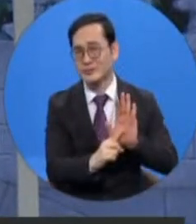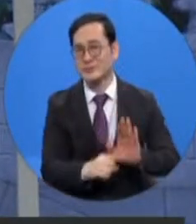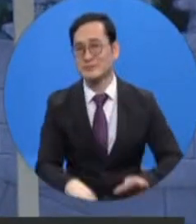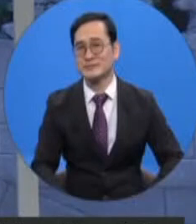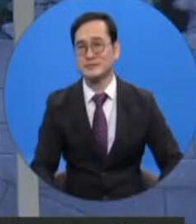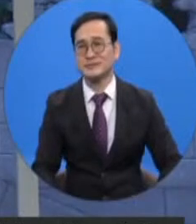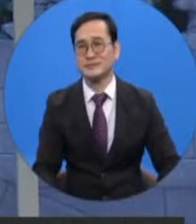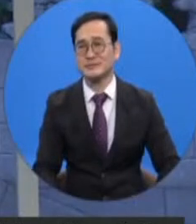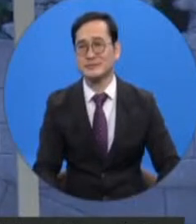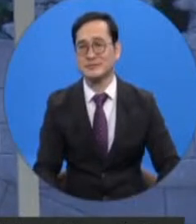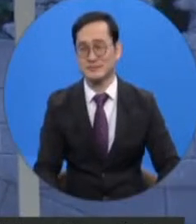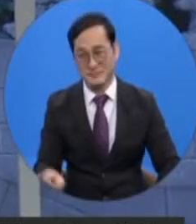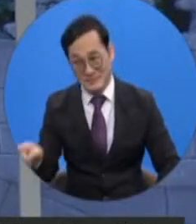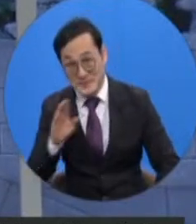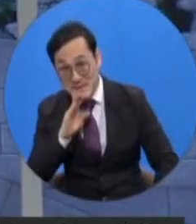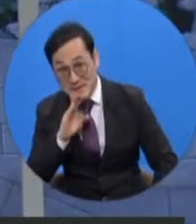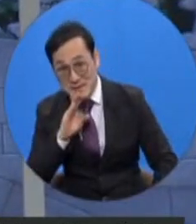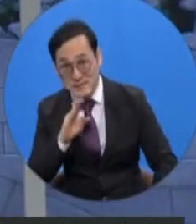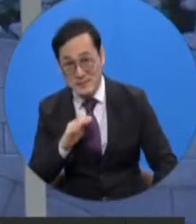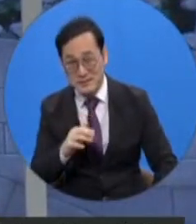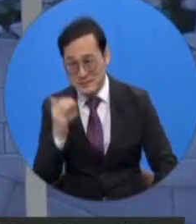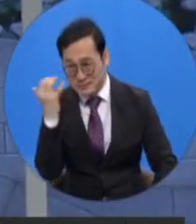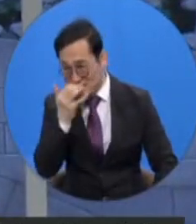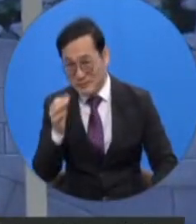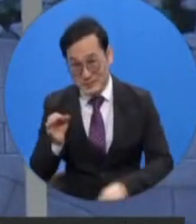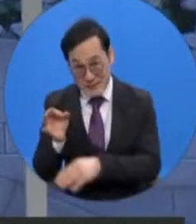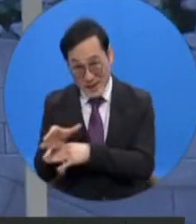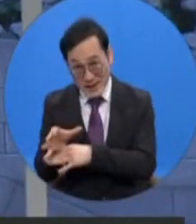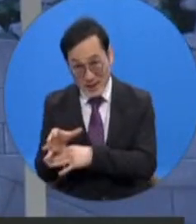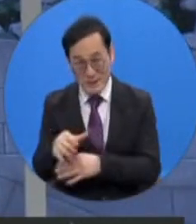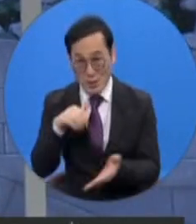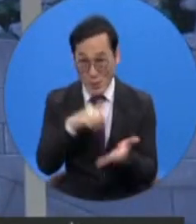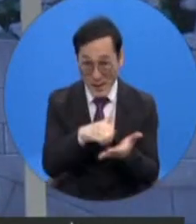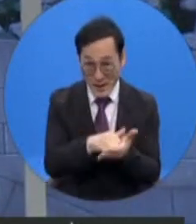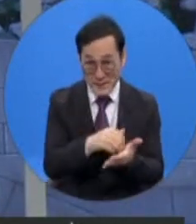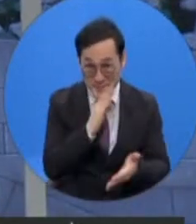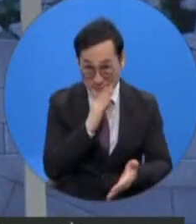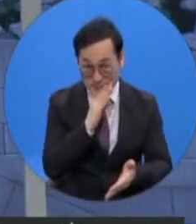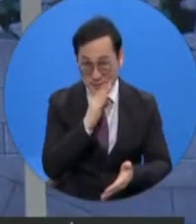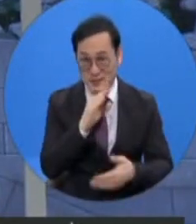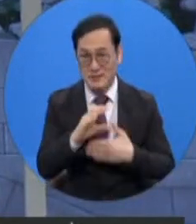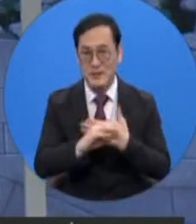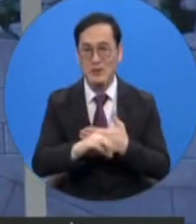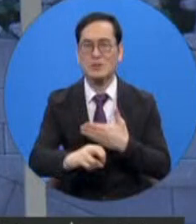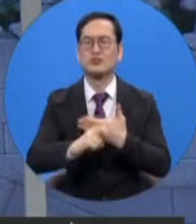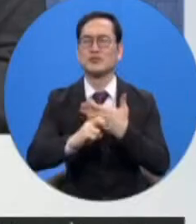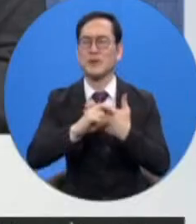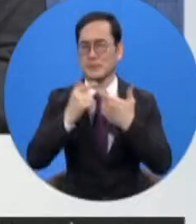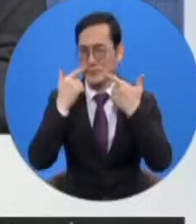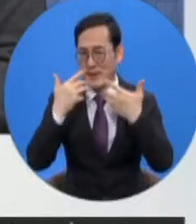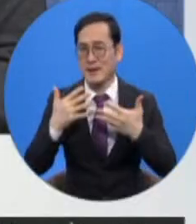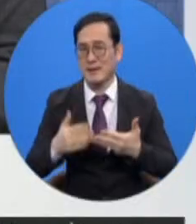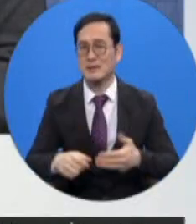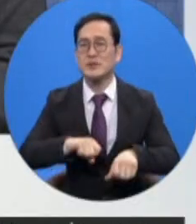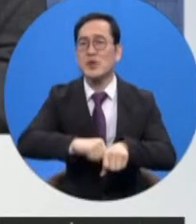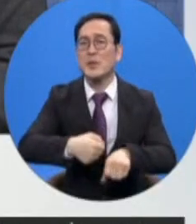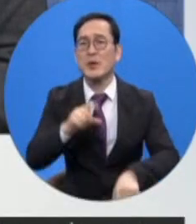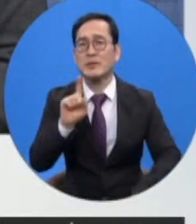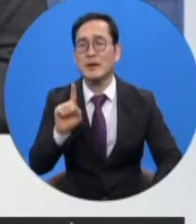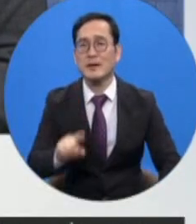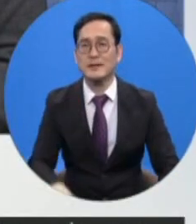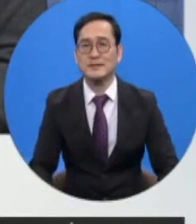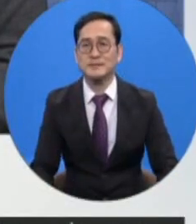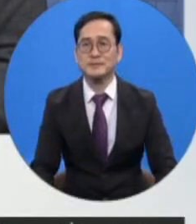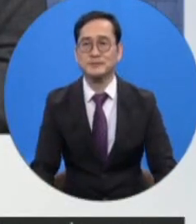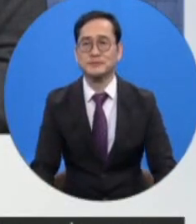불법이고 도박도 불법 도박을 했고 만약에 이게 상습적으로 최근까지 했다면 이 처벌은 어떻게 되는 겁니까? 이제 도박과 관련해 가지고